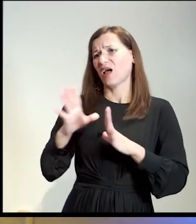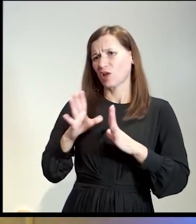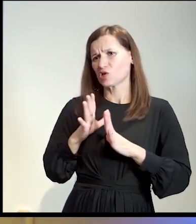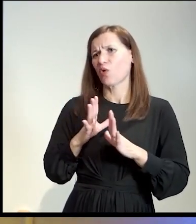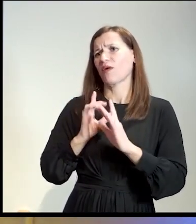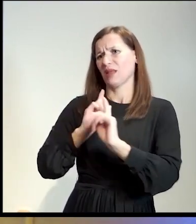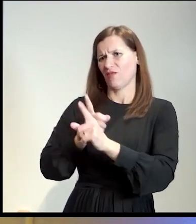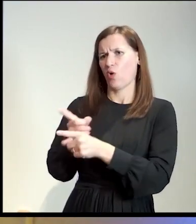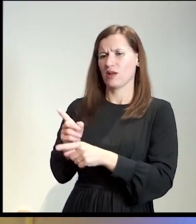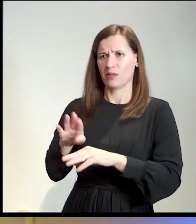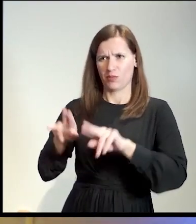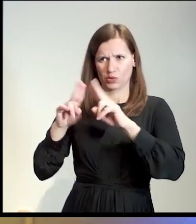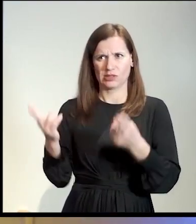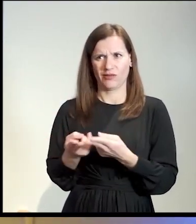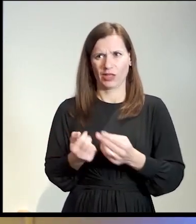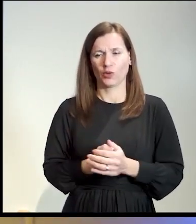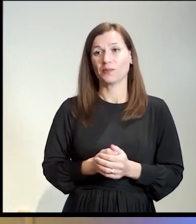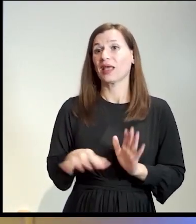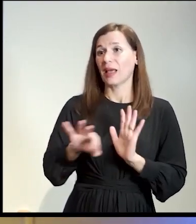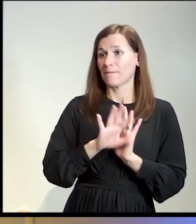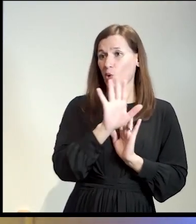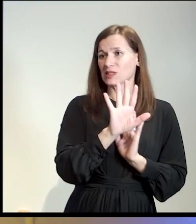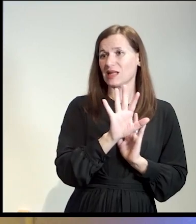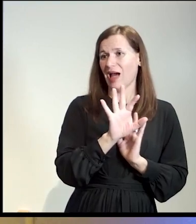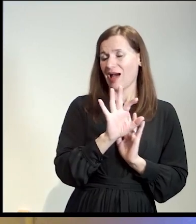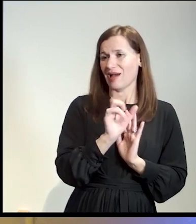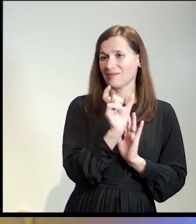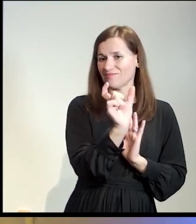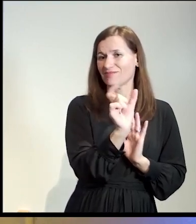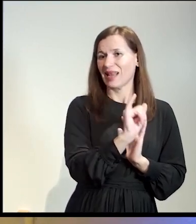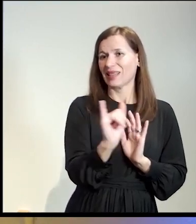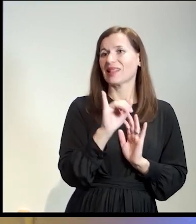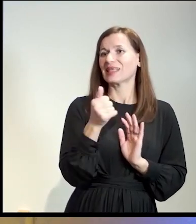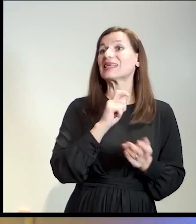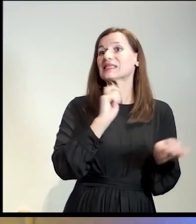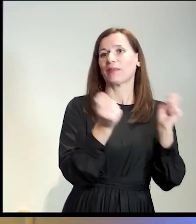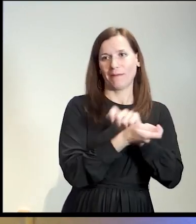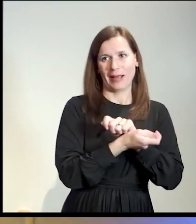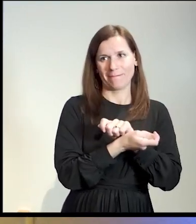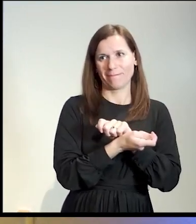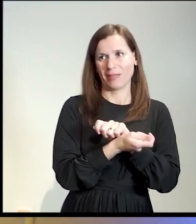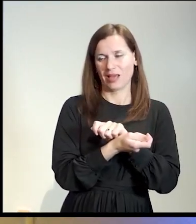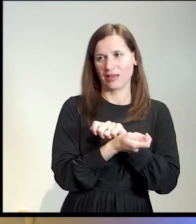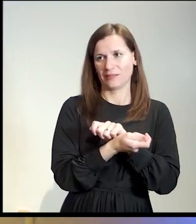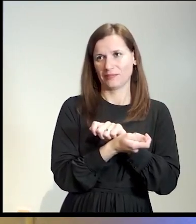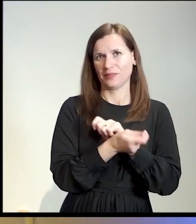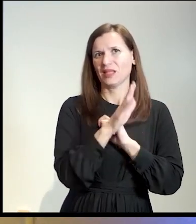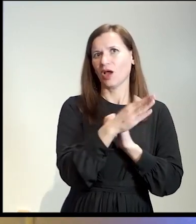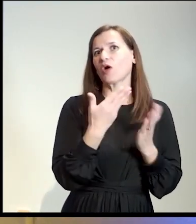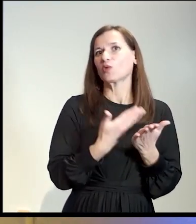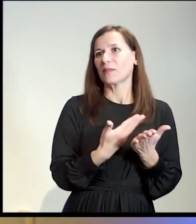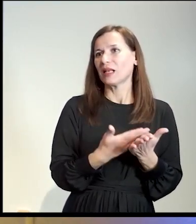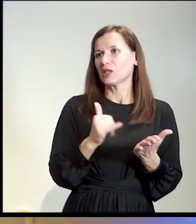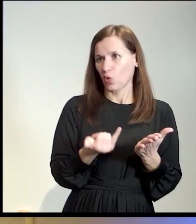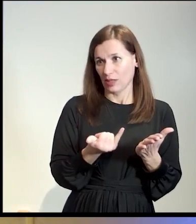svetu. Japonska pismenka leta je sprememba. Izbor so utemeljili takole.